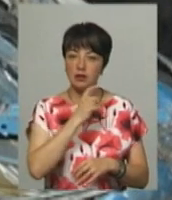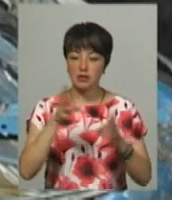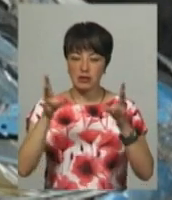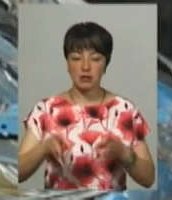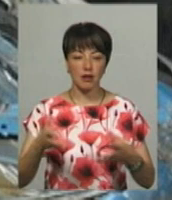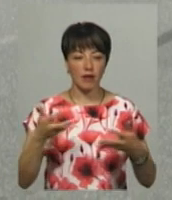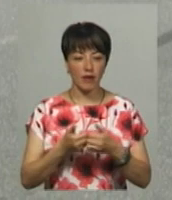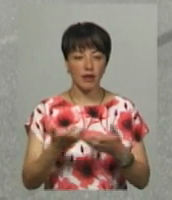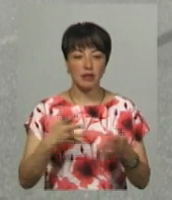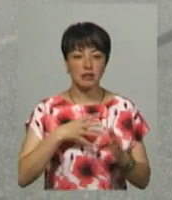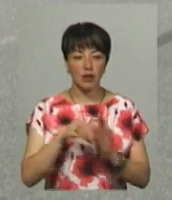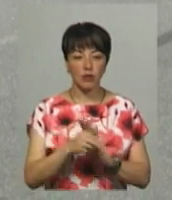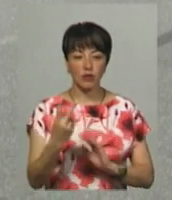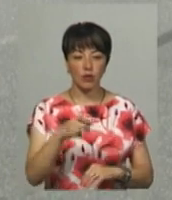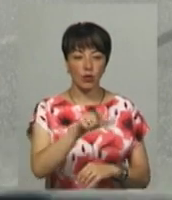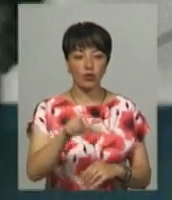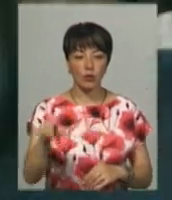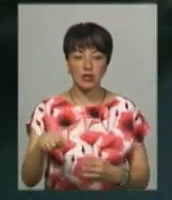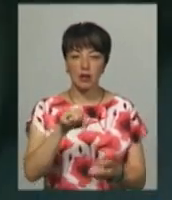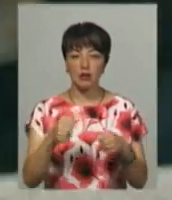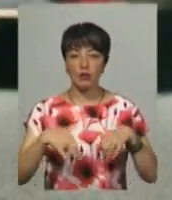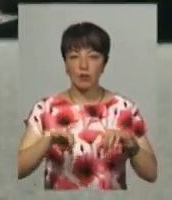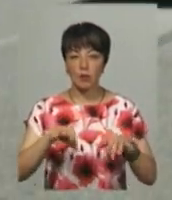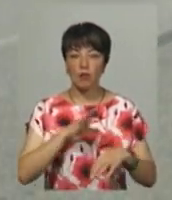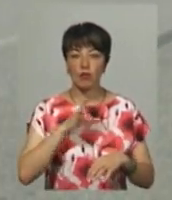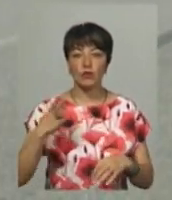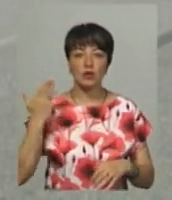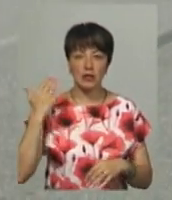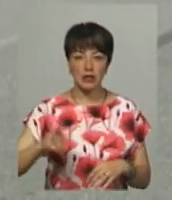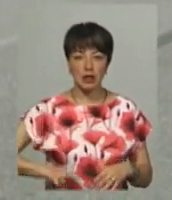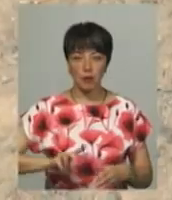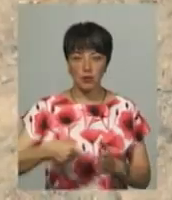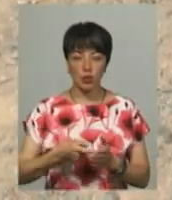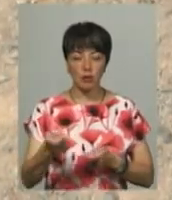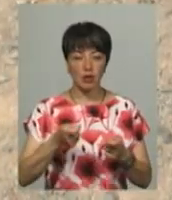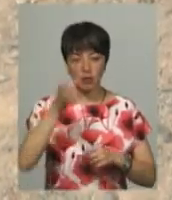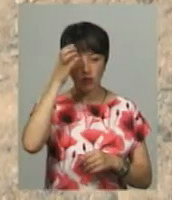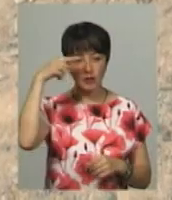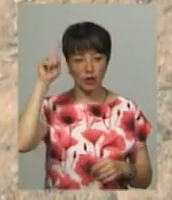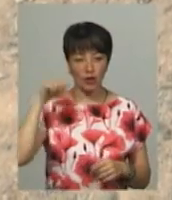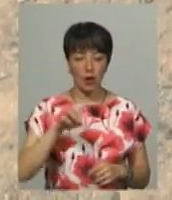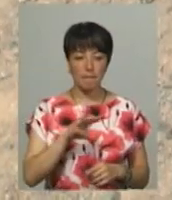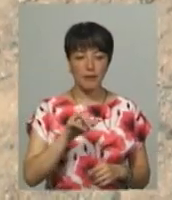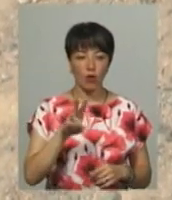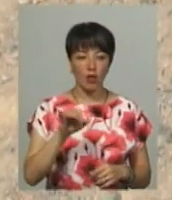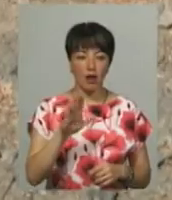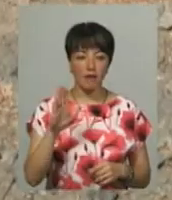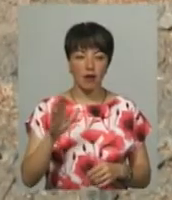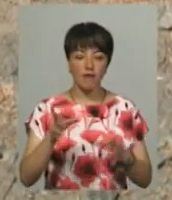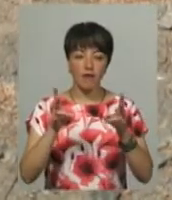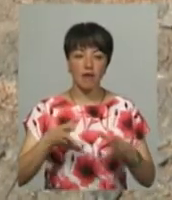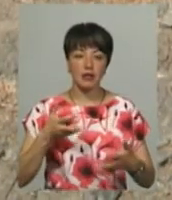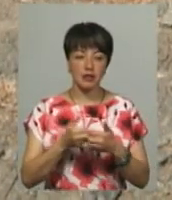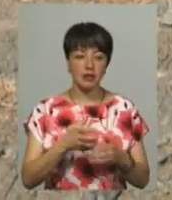сталося ДТП, в якій загинуло 2 людей. За кермом автомобіля був тоді ще директор міського департаменту освіти і науки Роман Миколаїв. В аварії